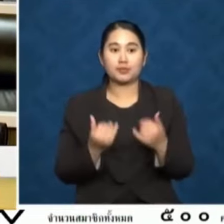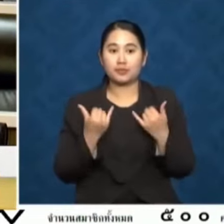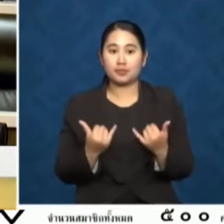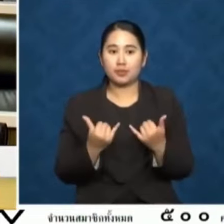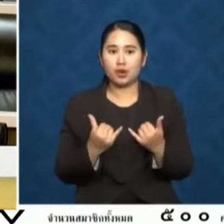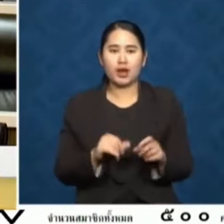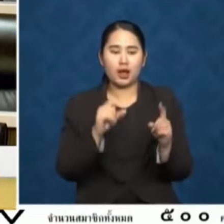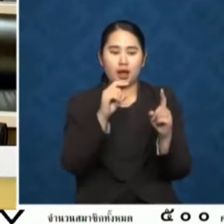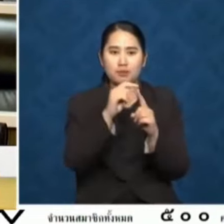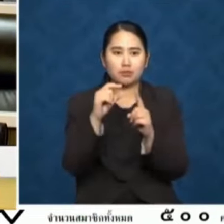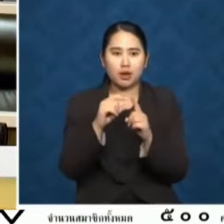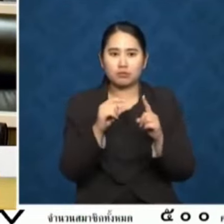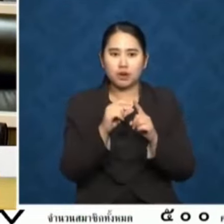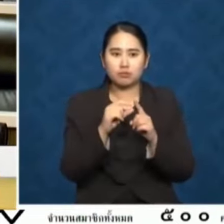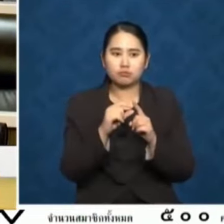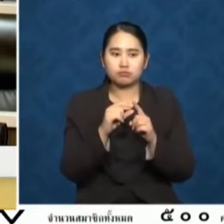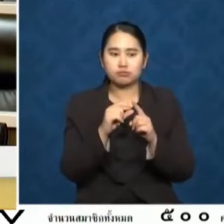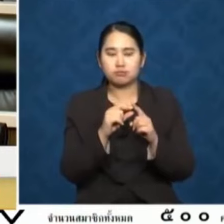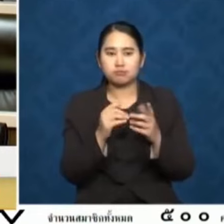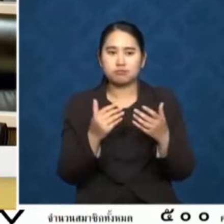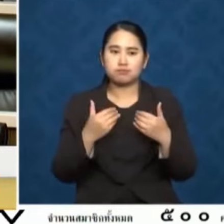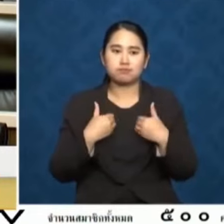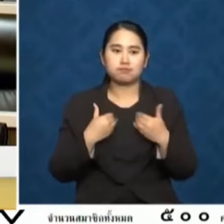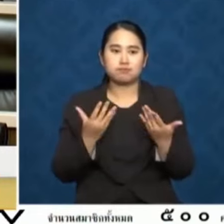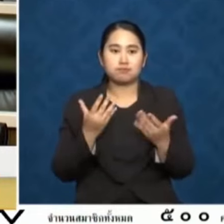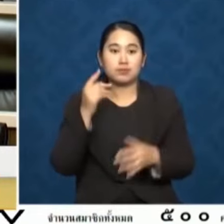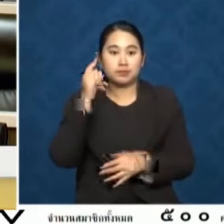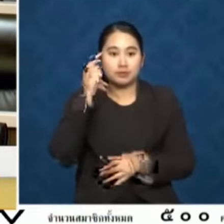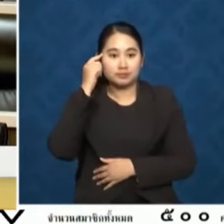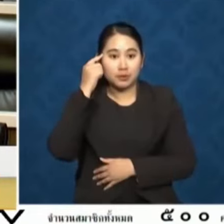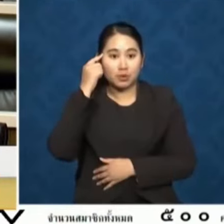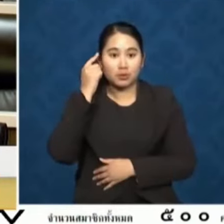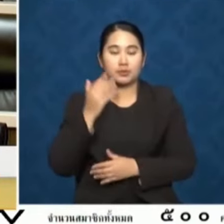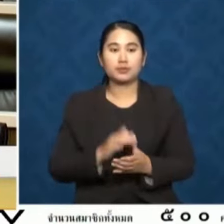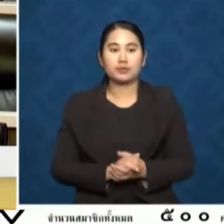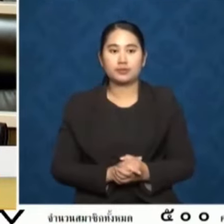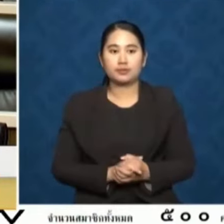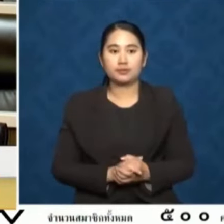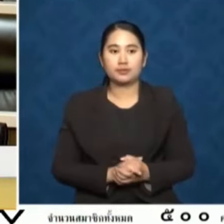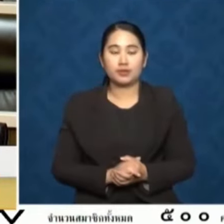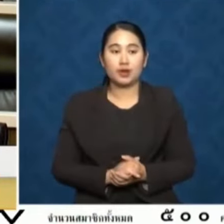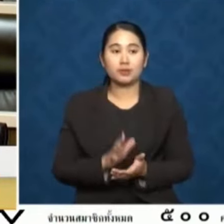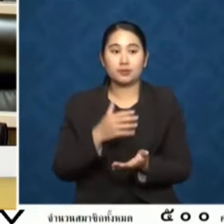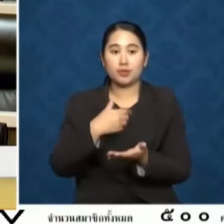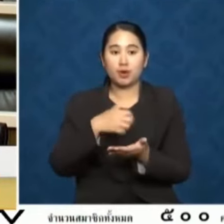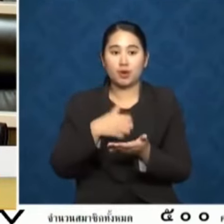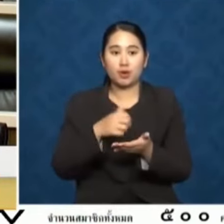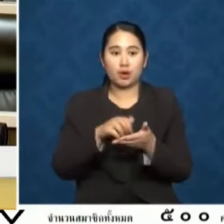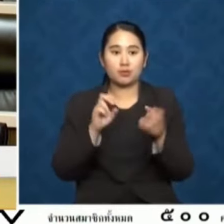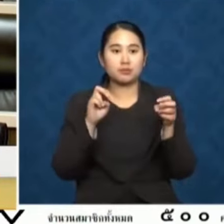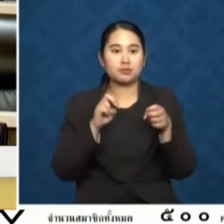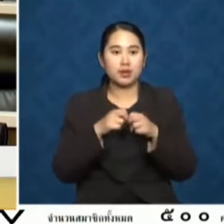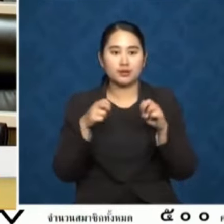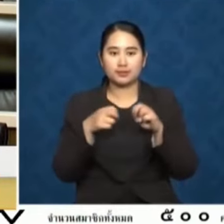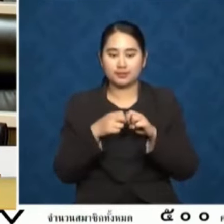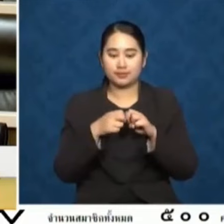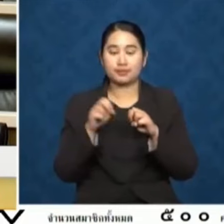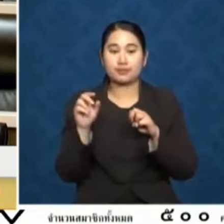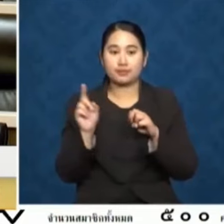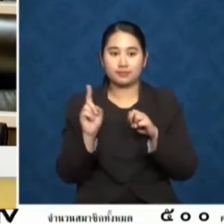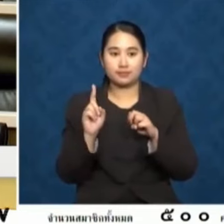คำเหล่านี้หรือไม่ผมไม่ทราบผมต้องกราบเรียนว่าประเด็นของปัญหามันเกิดขึ้นจ